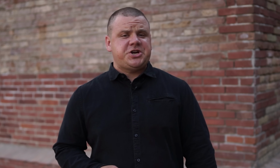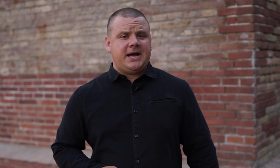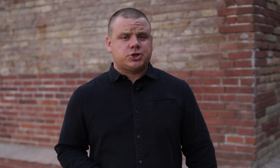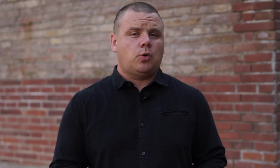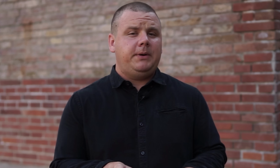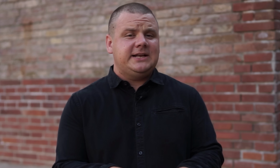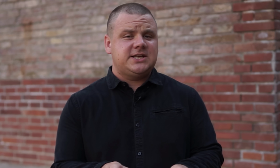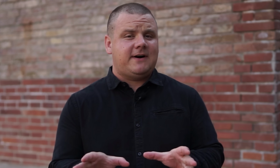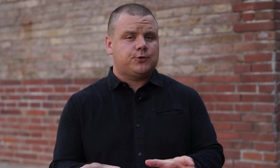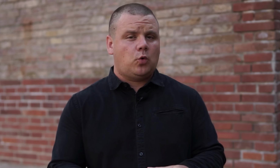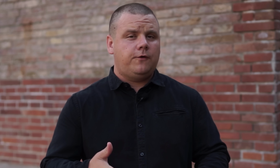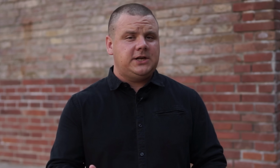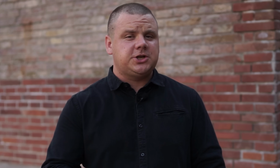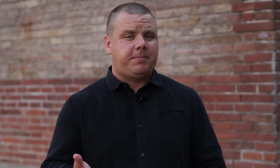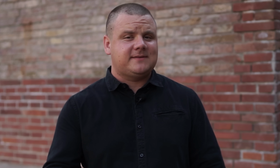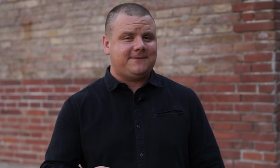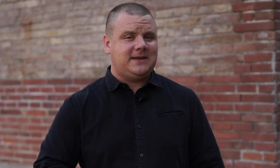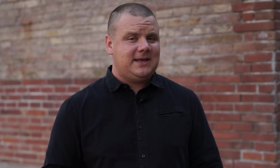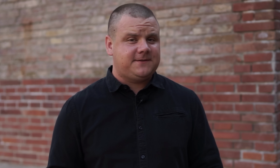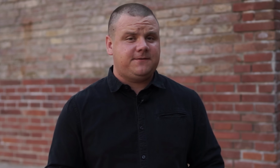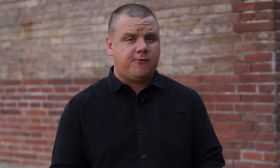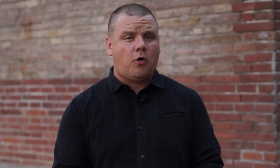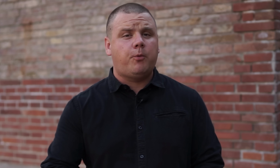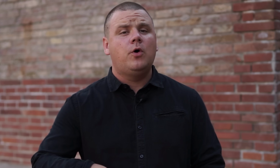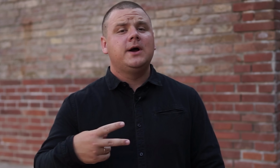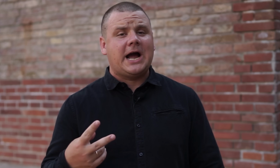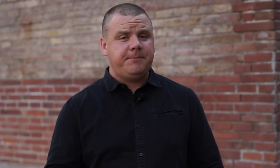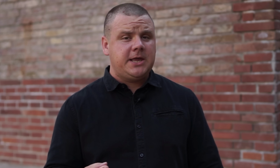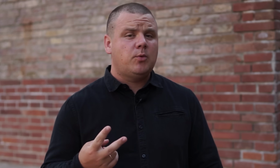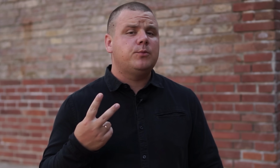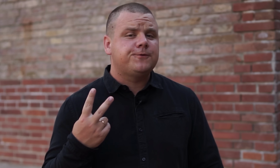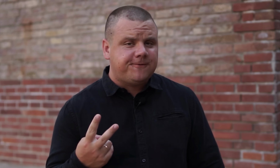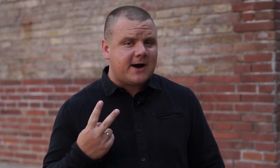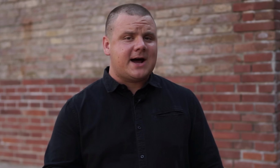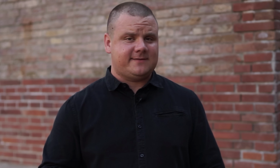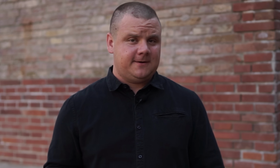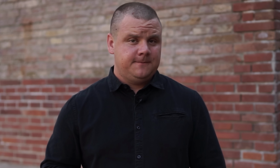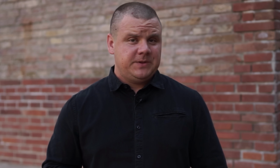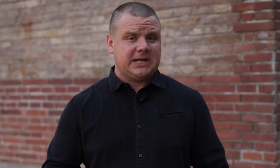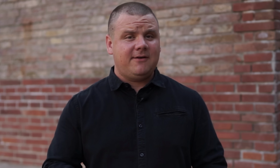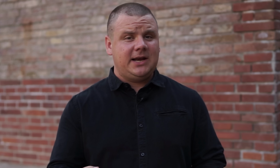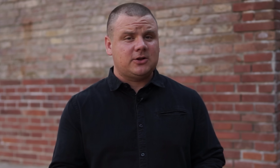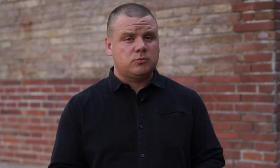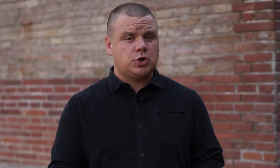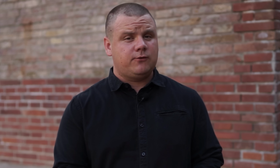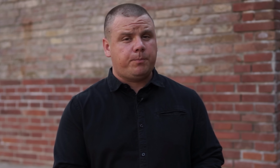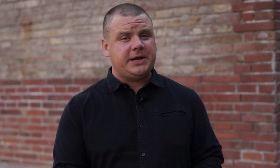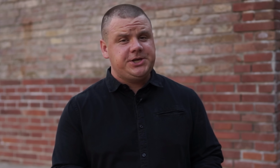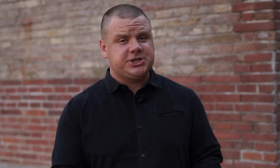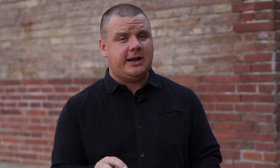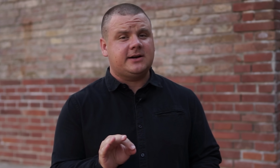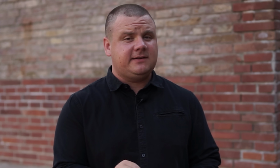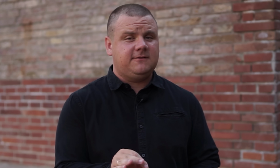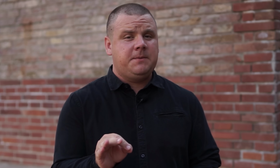Bloomberg сообщает, что Ближний Восток увеличил поставки нефти в Европу как минимум в 2 раза. Это говорит о том, что